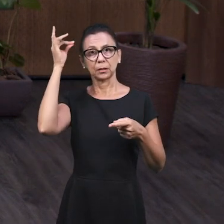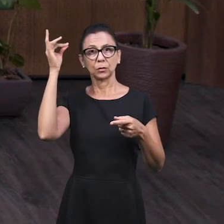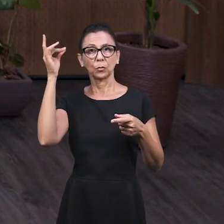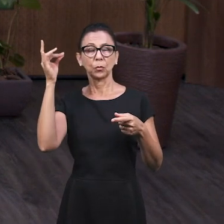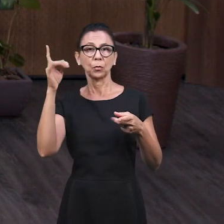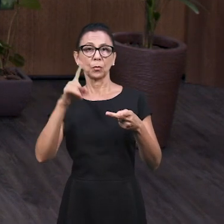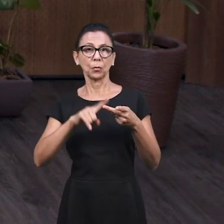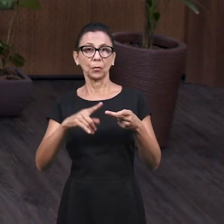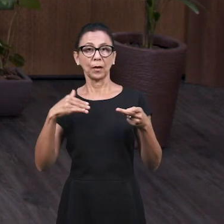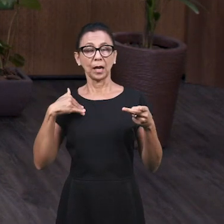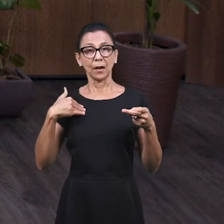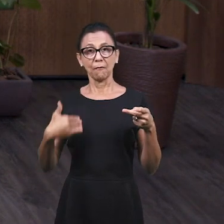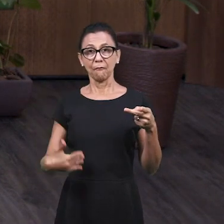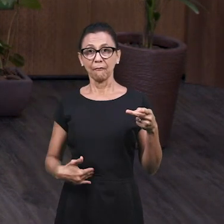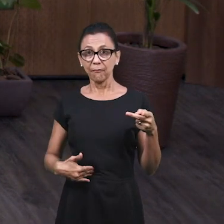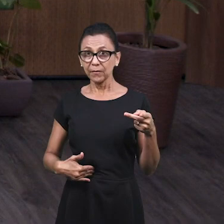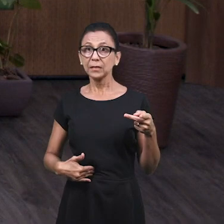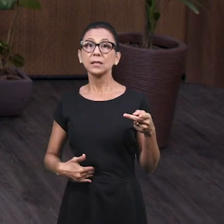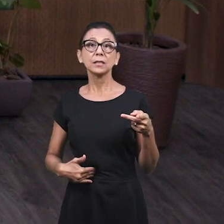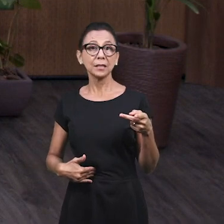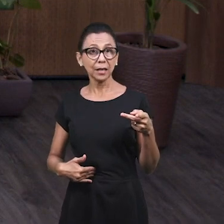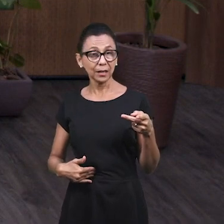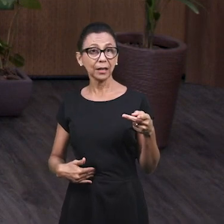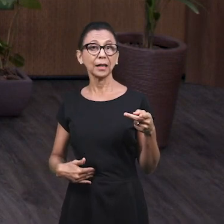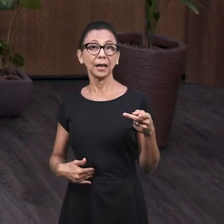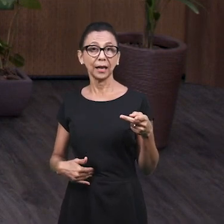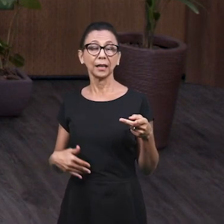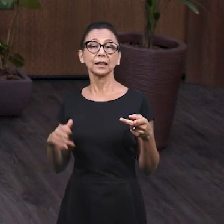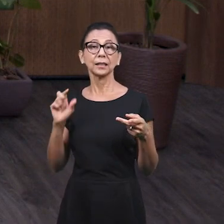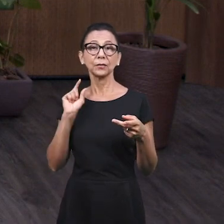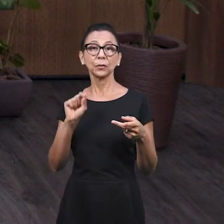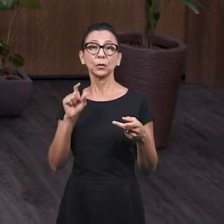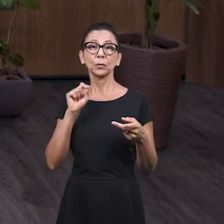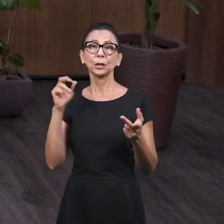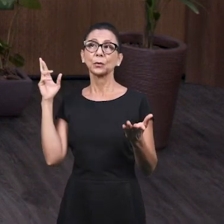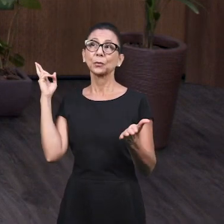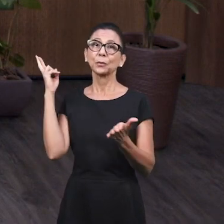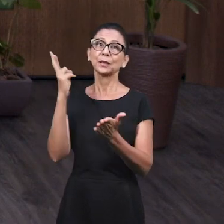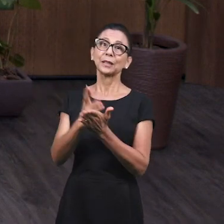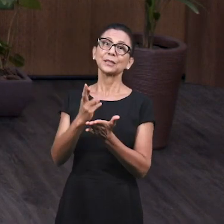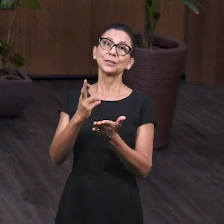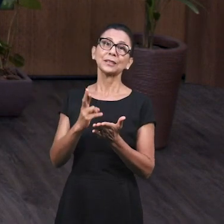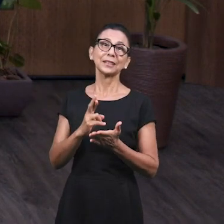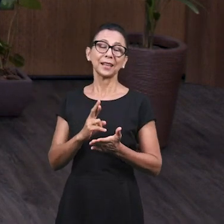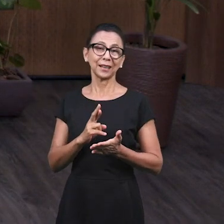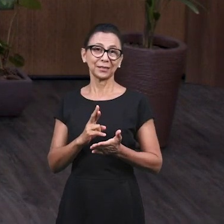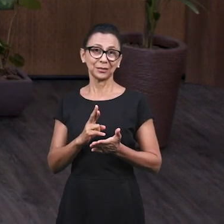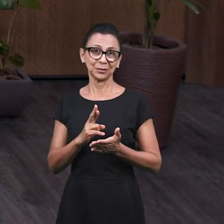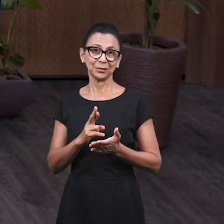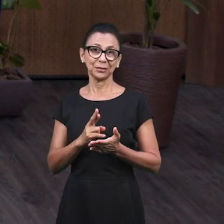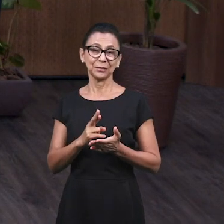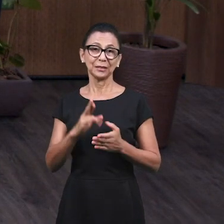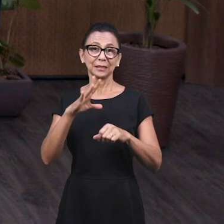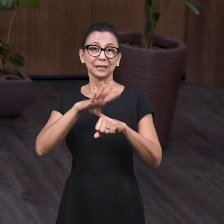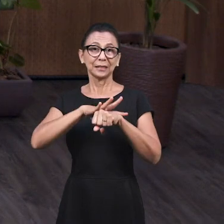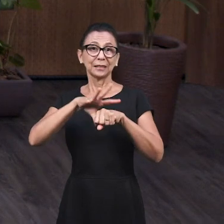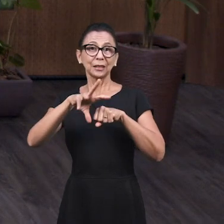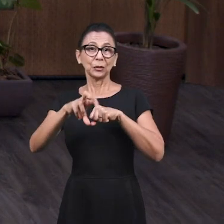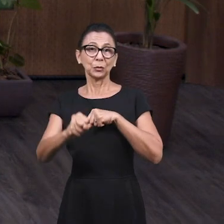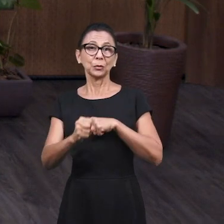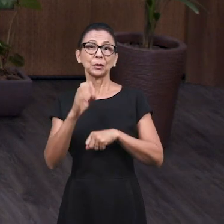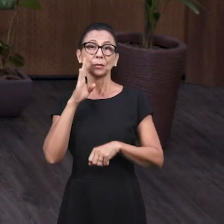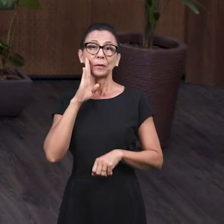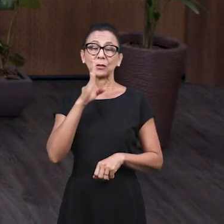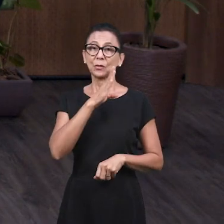physiques qui sont venus comme résultat de la guérison, de la rencontre que Bartimée a eue avec le